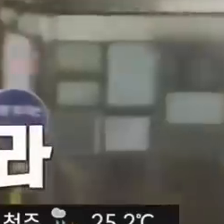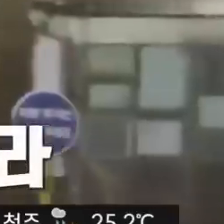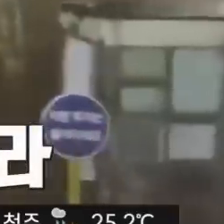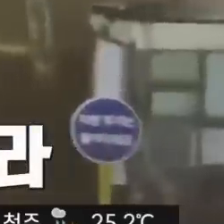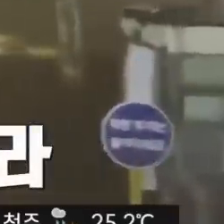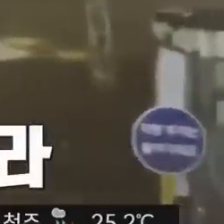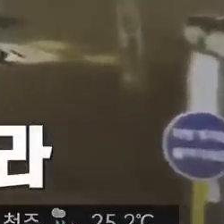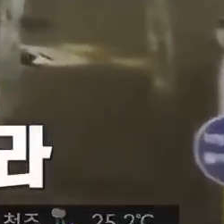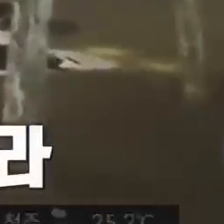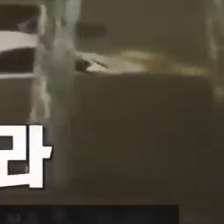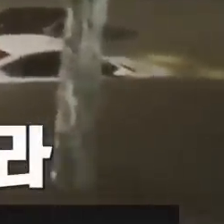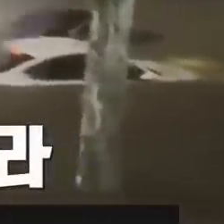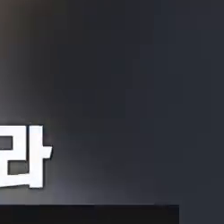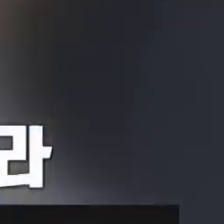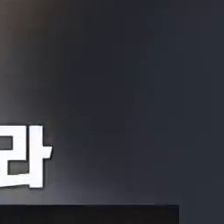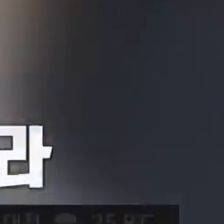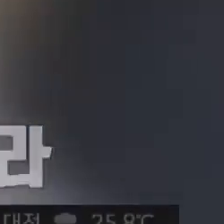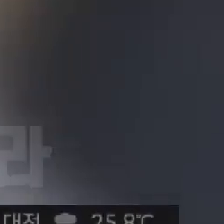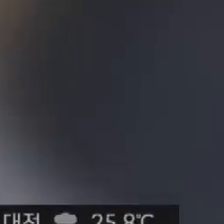222